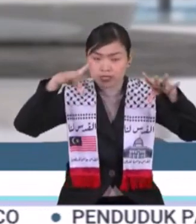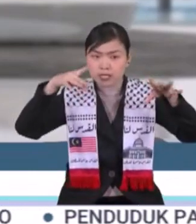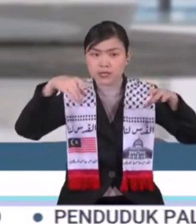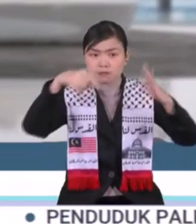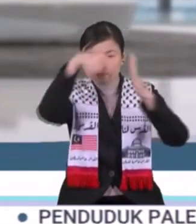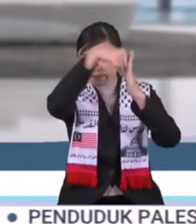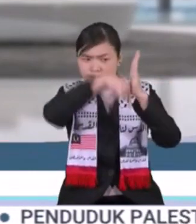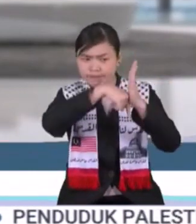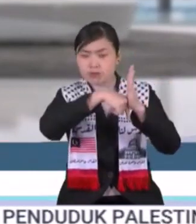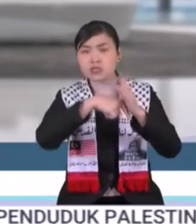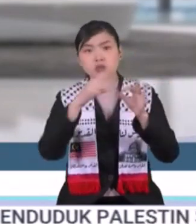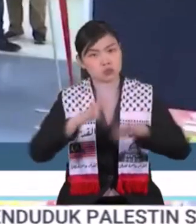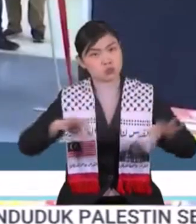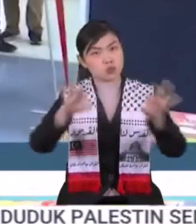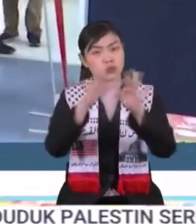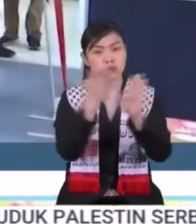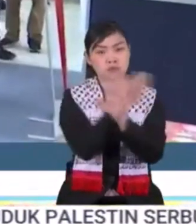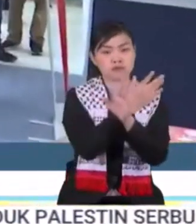rawatan diteruskan.